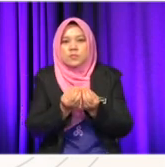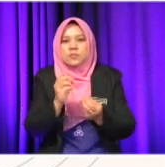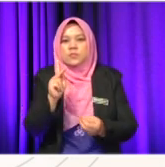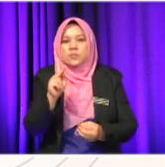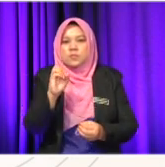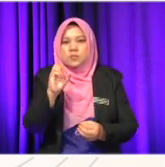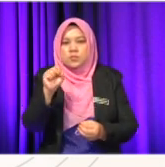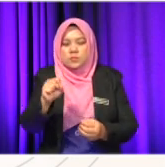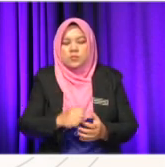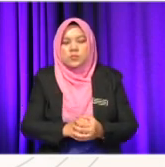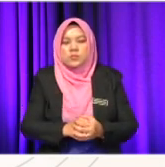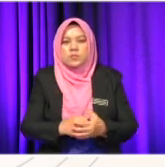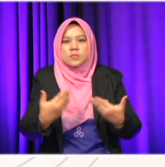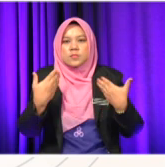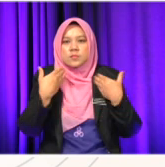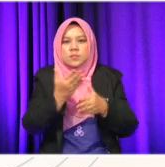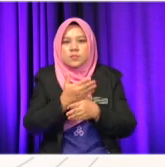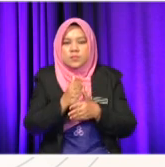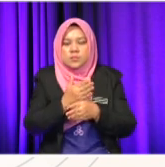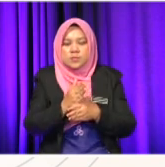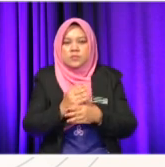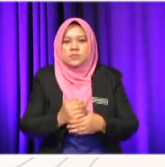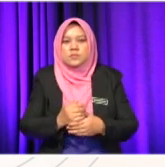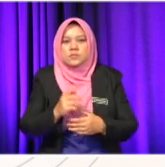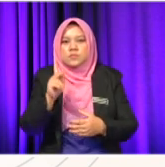Ini bermakna kita ada bagian-bagiannya